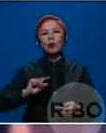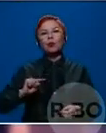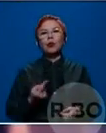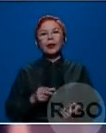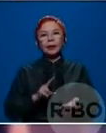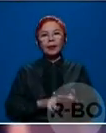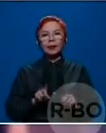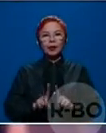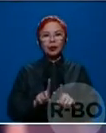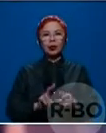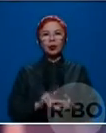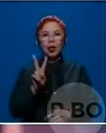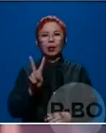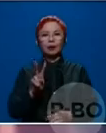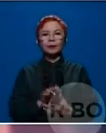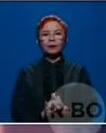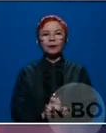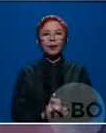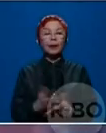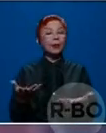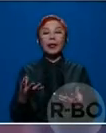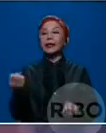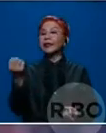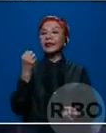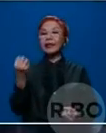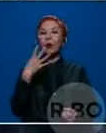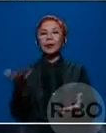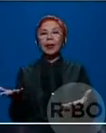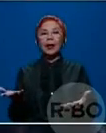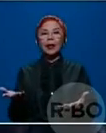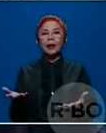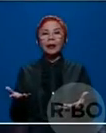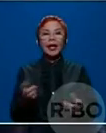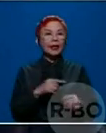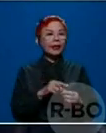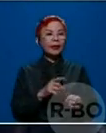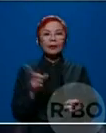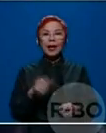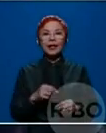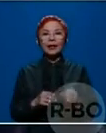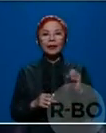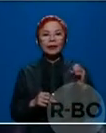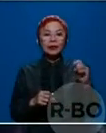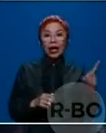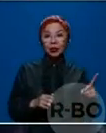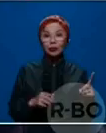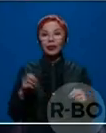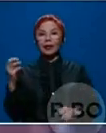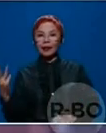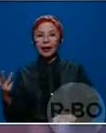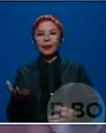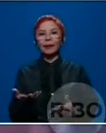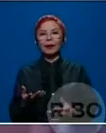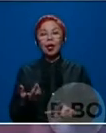kedua silakan paslon kedua menanggapi pernyataan dari paslon keesatu dan ketiga Anda boleh